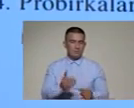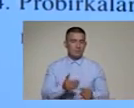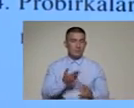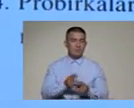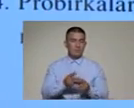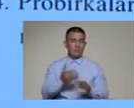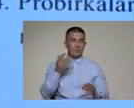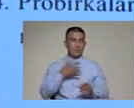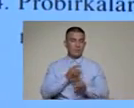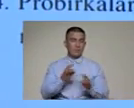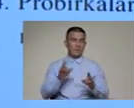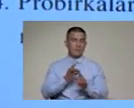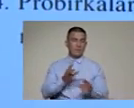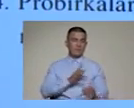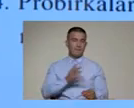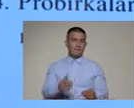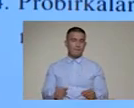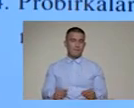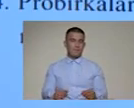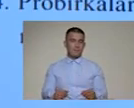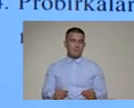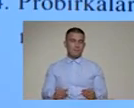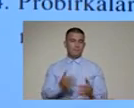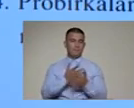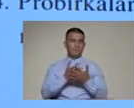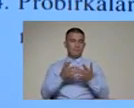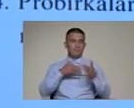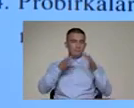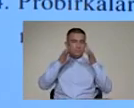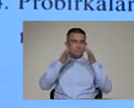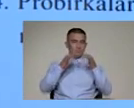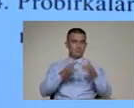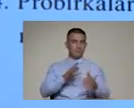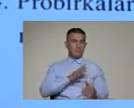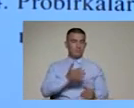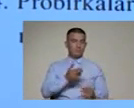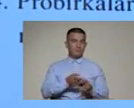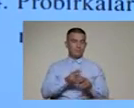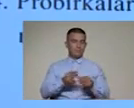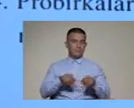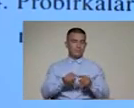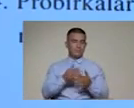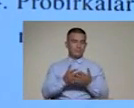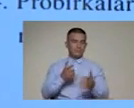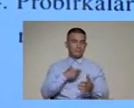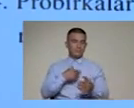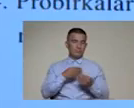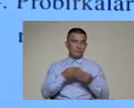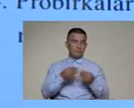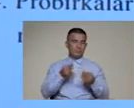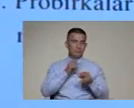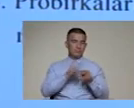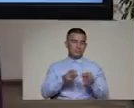yuqorida ko'rsatilgandek paga-paga bo'lgan cho'kma yo'qoldi, ya'ni o'z holatini